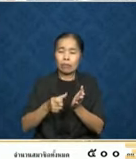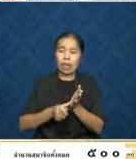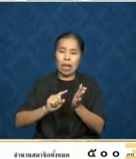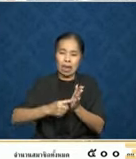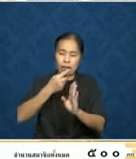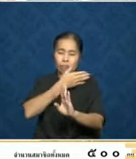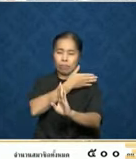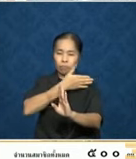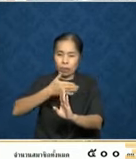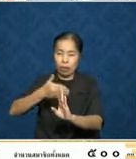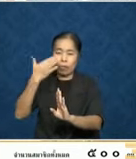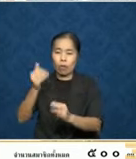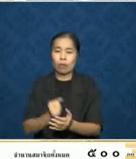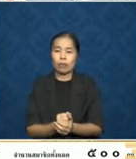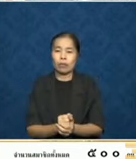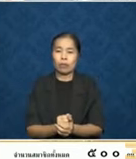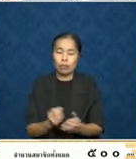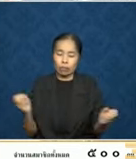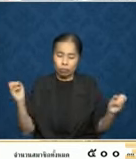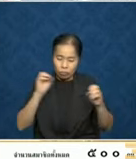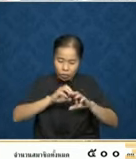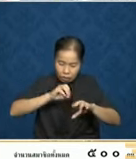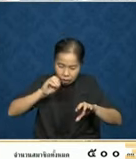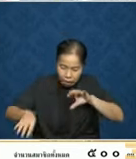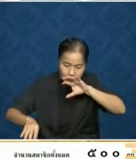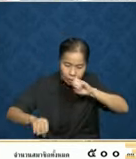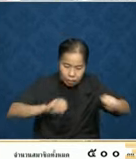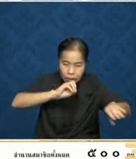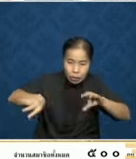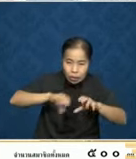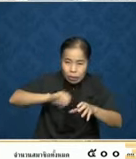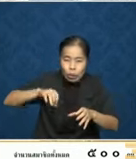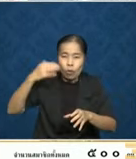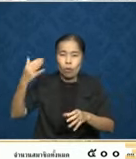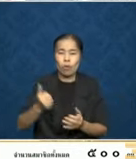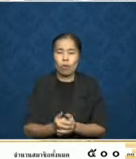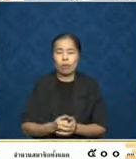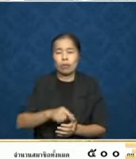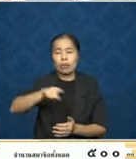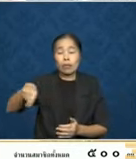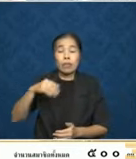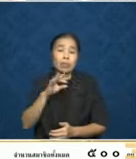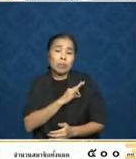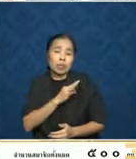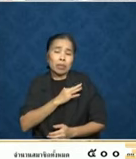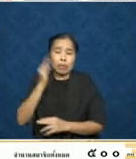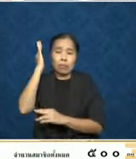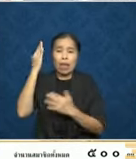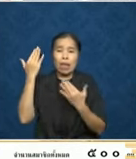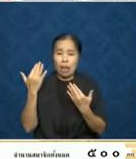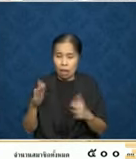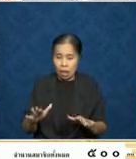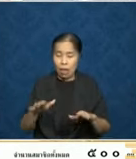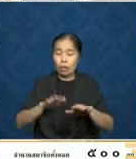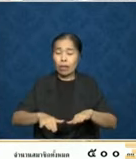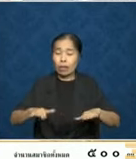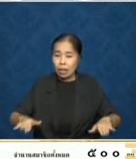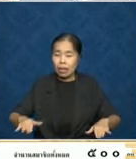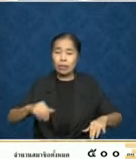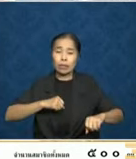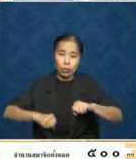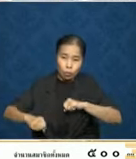ครับก็คือการลดขยะการคัดแยกขยะซึ่งเพื่อนสมาชิกได้อภิปรายเรื่องของการให้เด็กและวัยชนและ